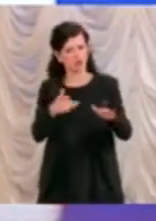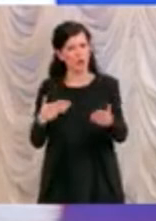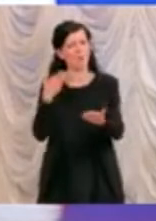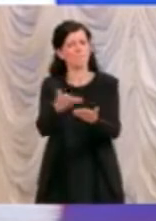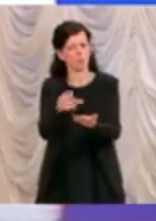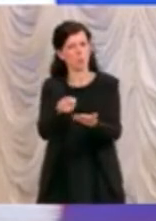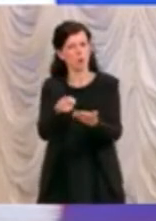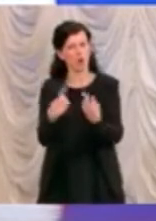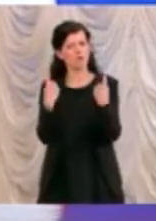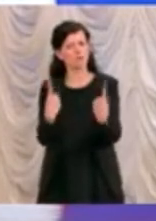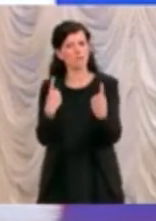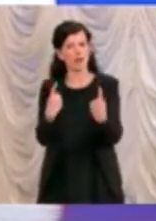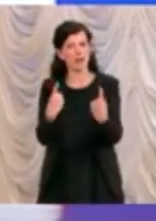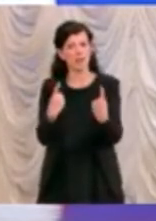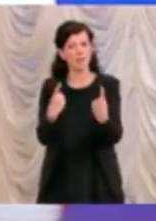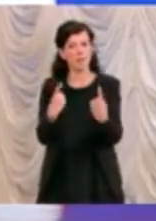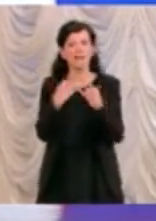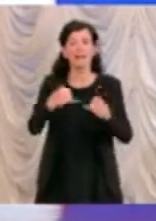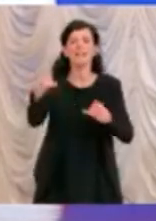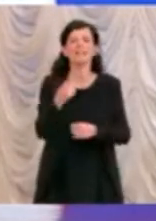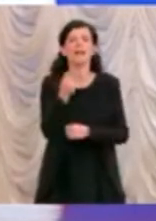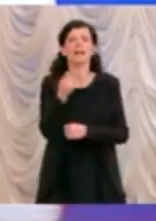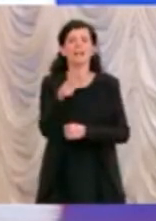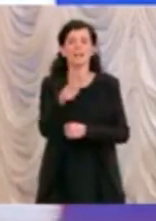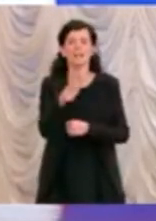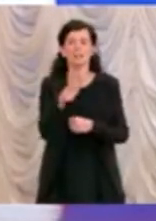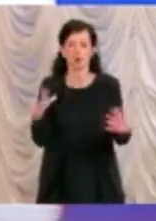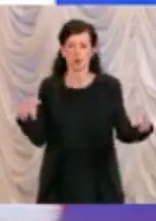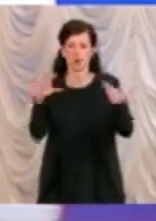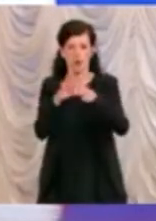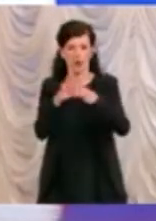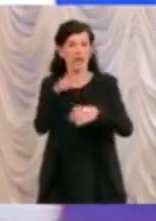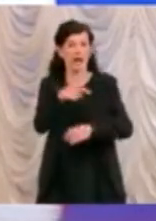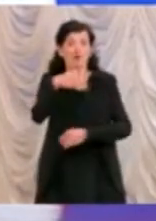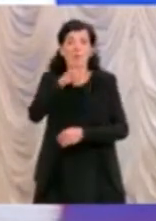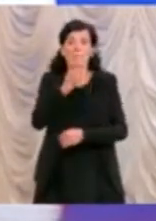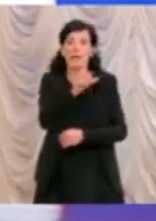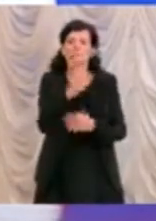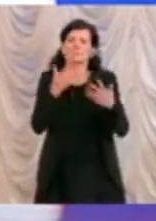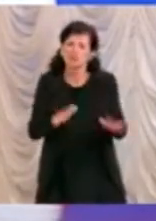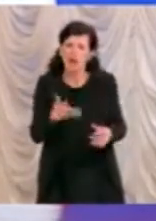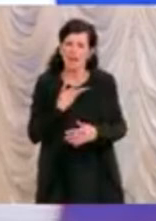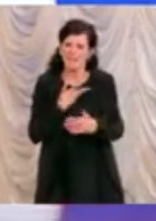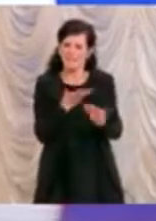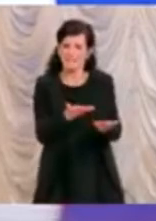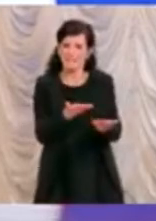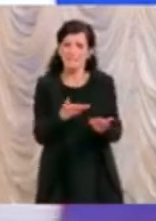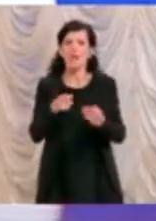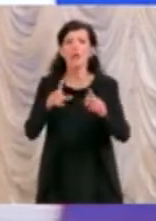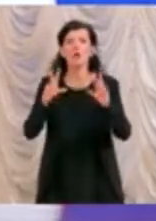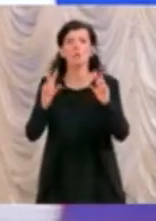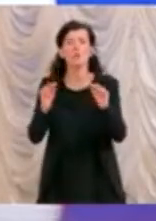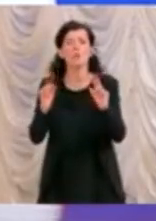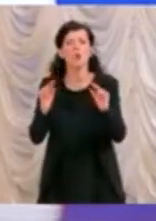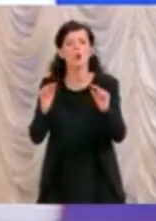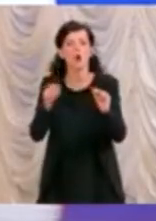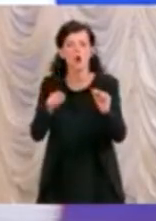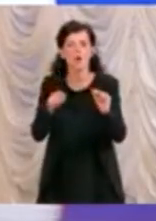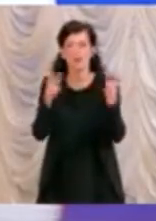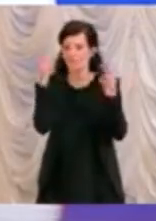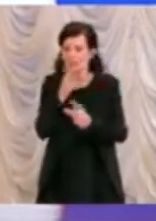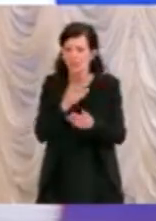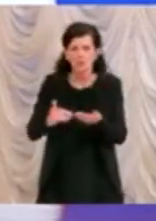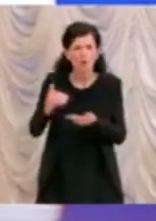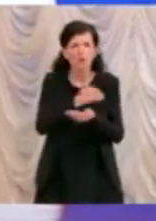del collegata a questo strumento che già esiste messa totalmente nuova rispetto alle